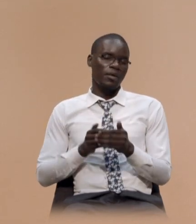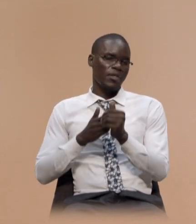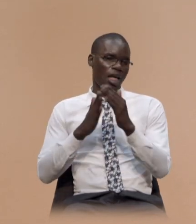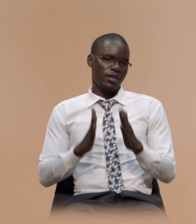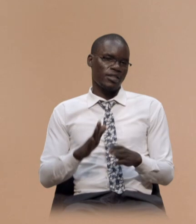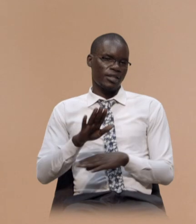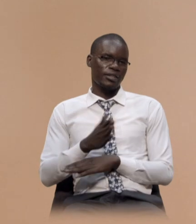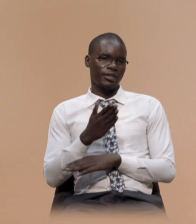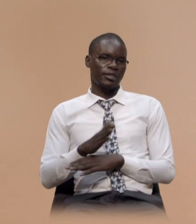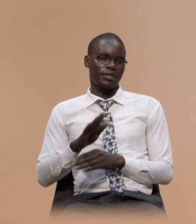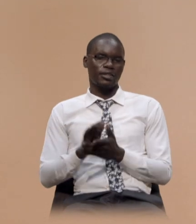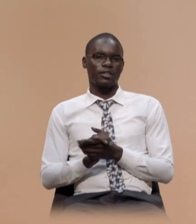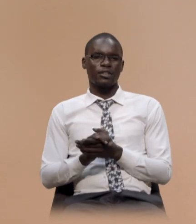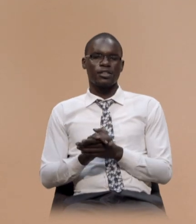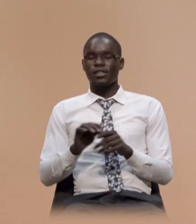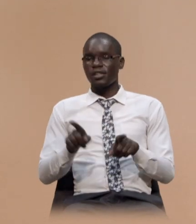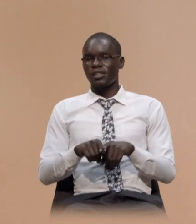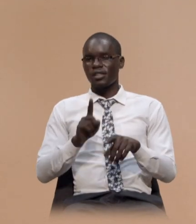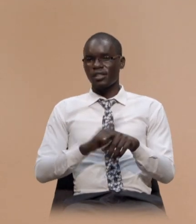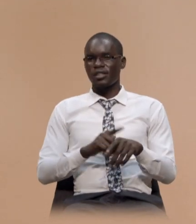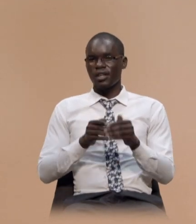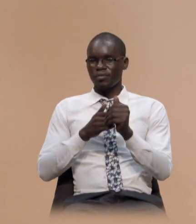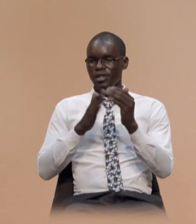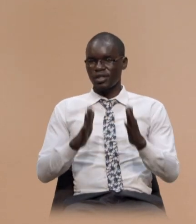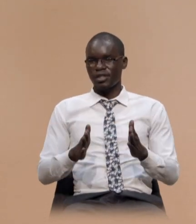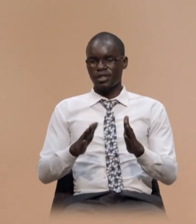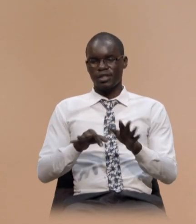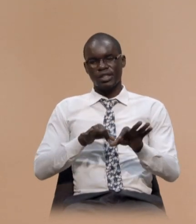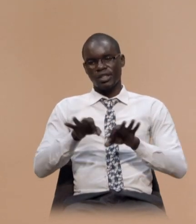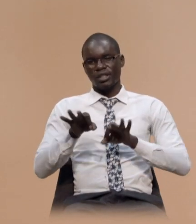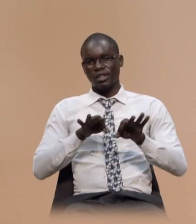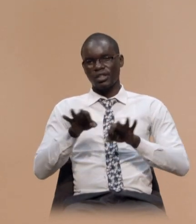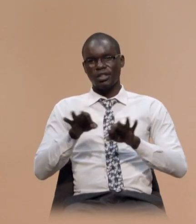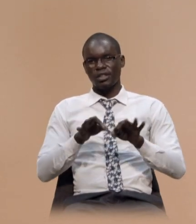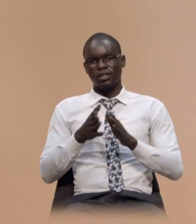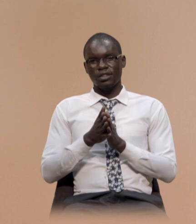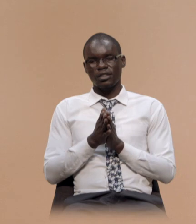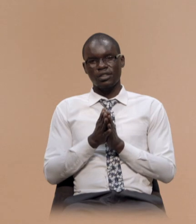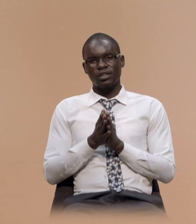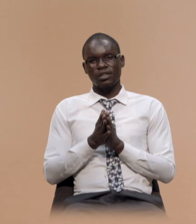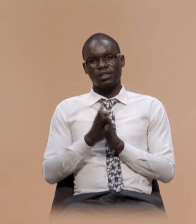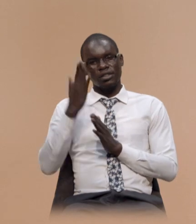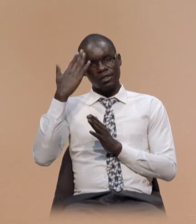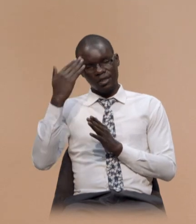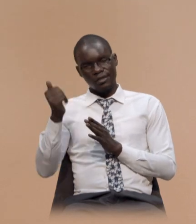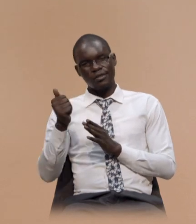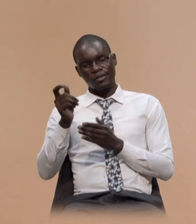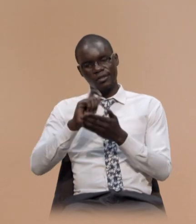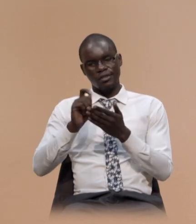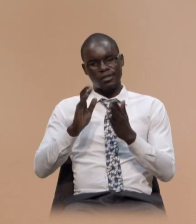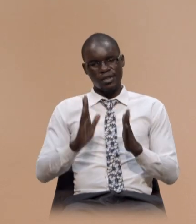wanapoimba. Na waimbishaji watajaribu kutuelezea madhumuni ya watunza nyimbo